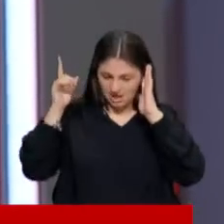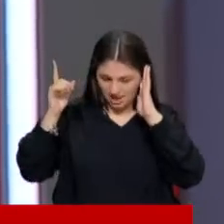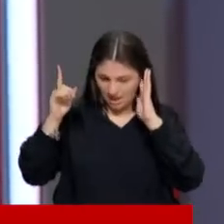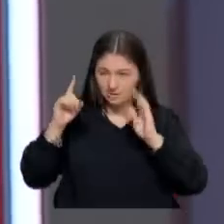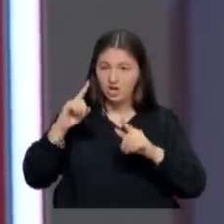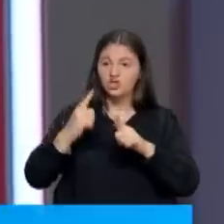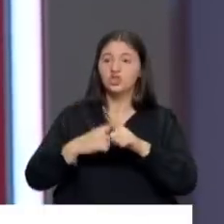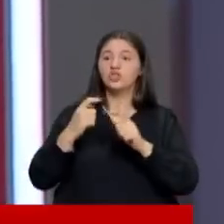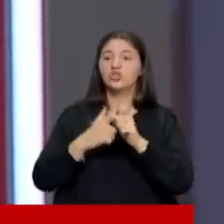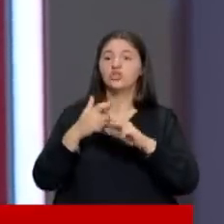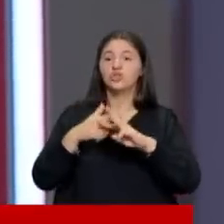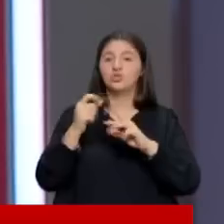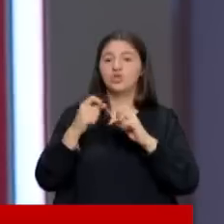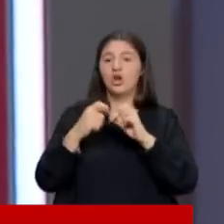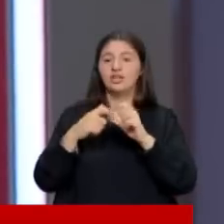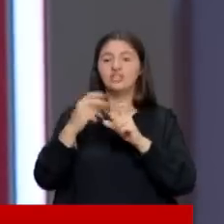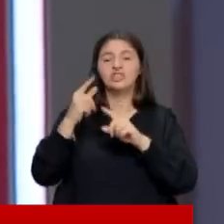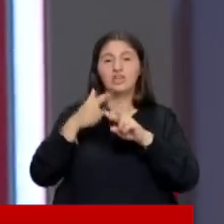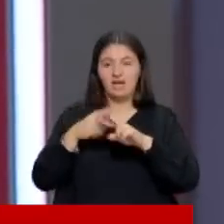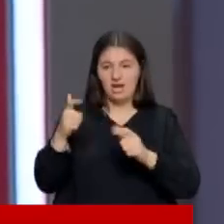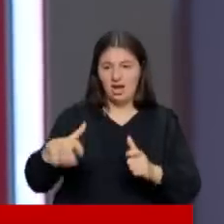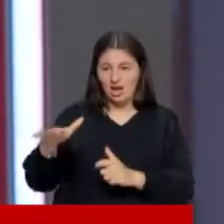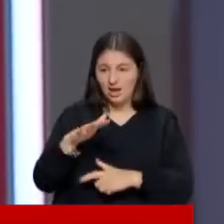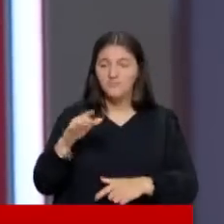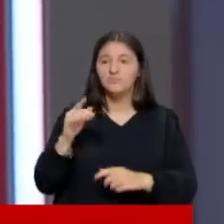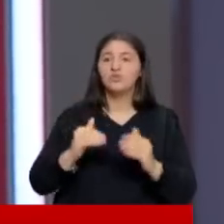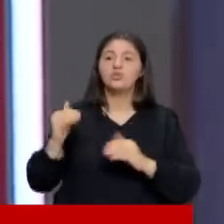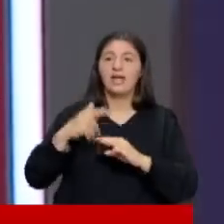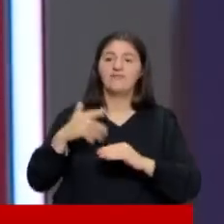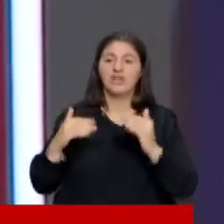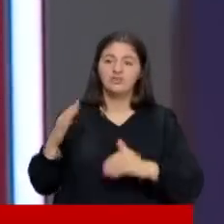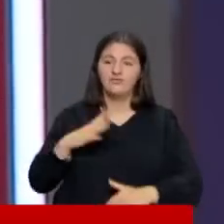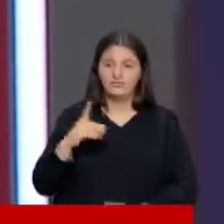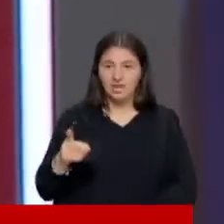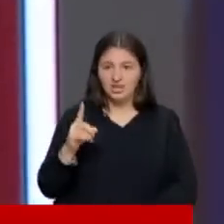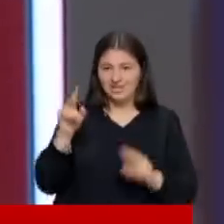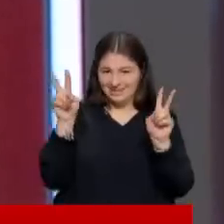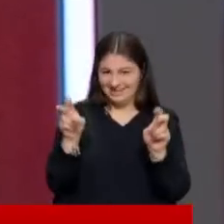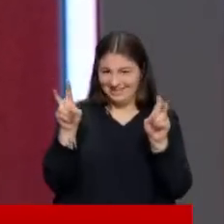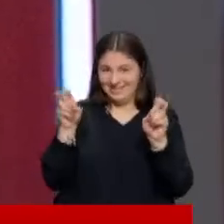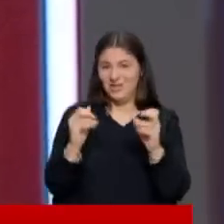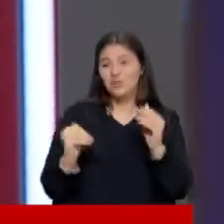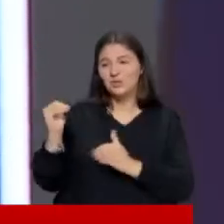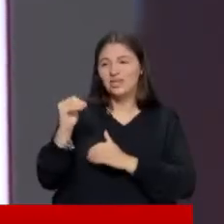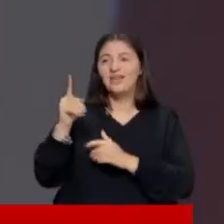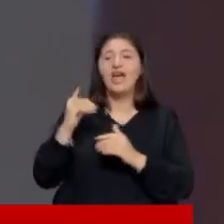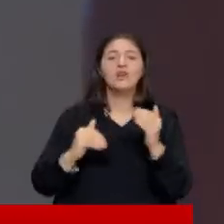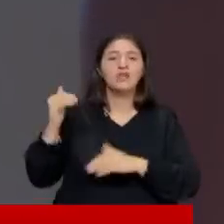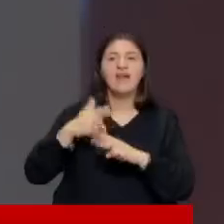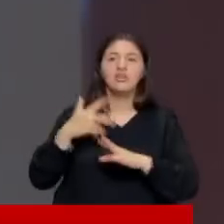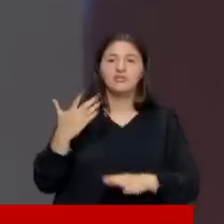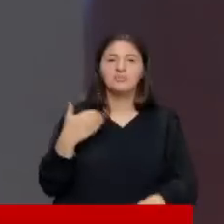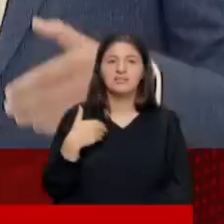Georgia eyalet Valisi soyadı da kent yüksek enflasyon var tırnak içinde yüksek enflasyon diye söylüyorum Yani adamların yüksek